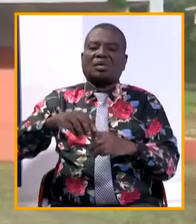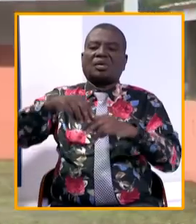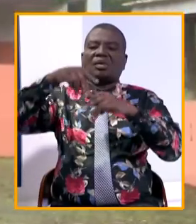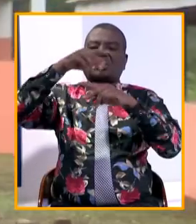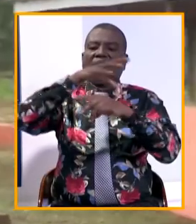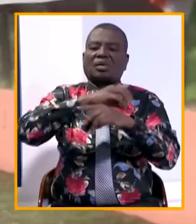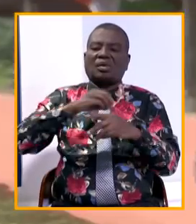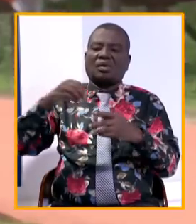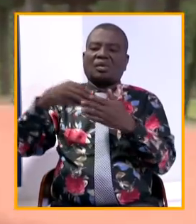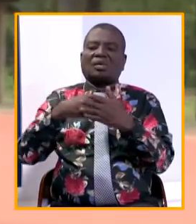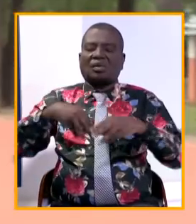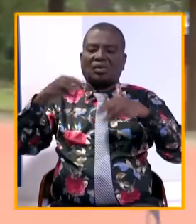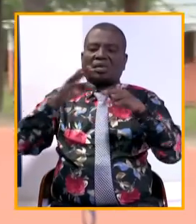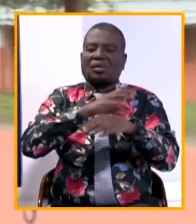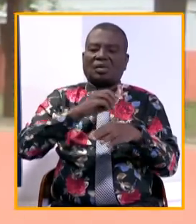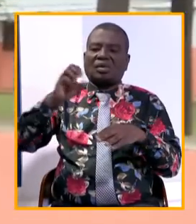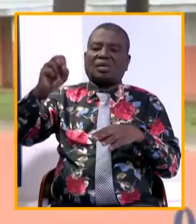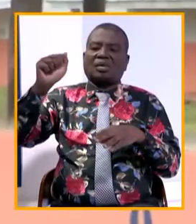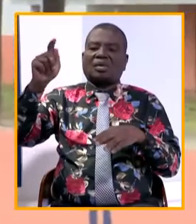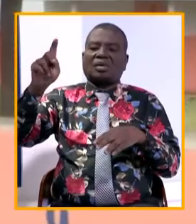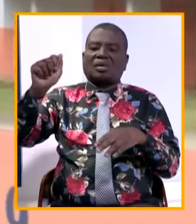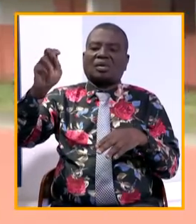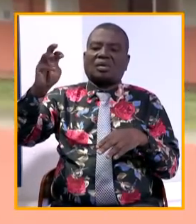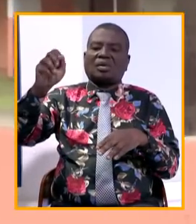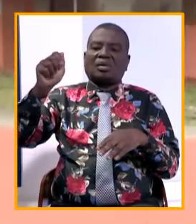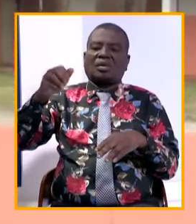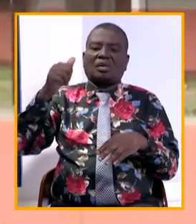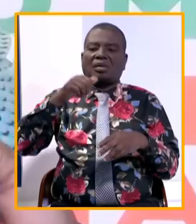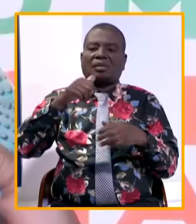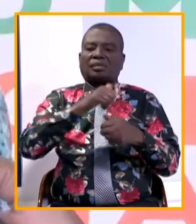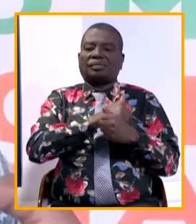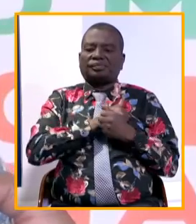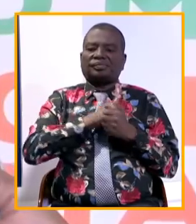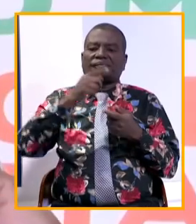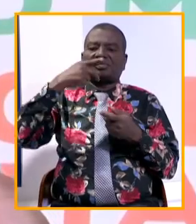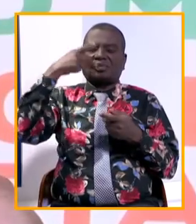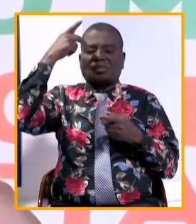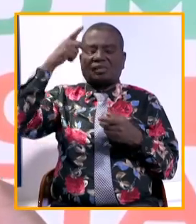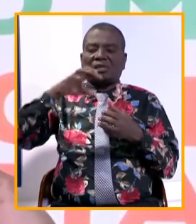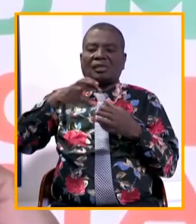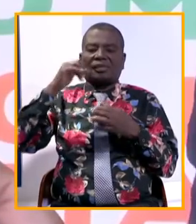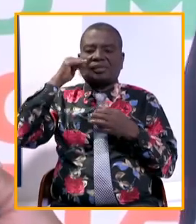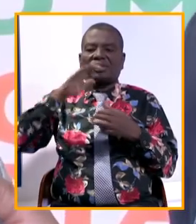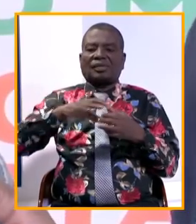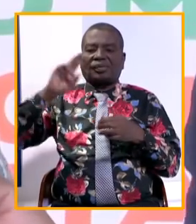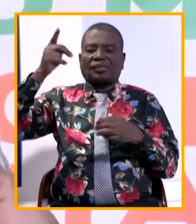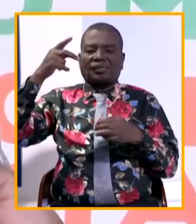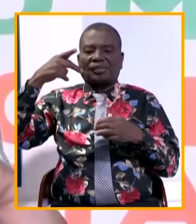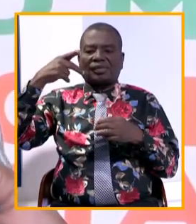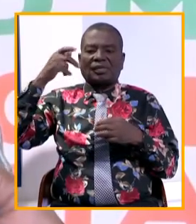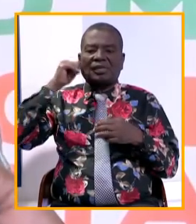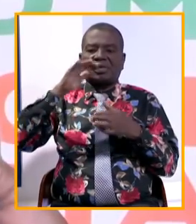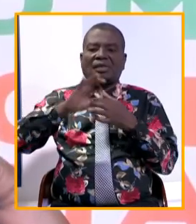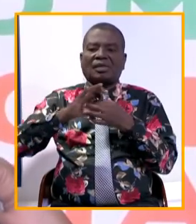particulier au nouveau marché de Satama-Sokoura. Chers parents, Madame la Première Dame me charge de vous